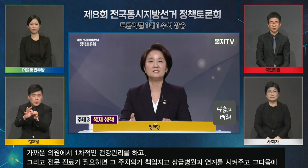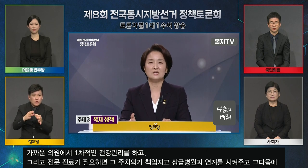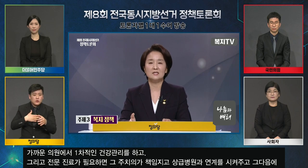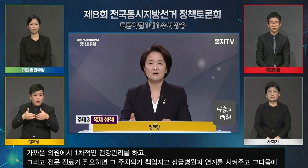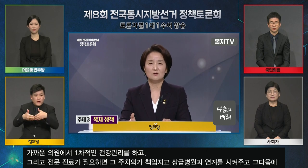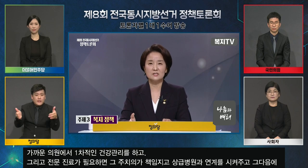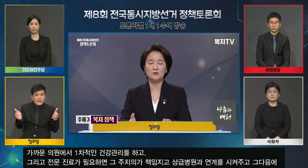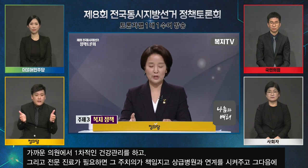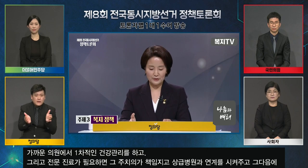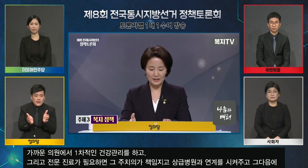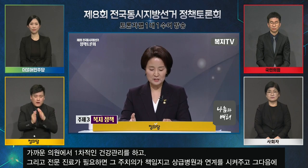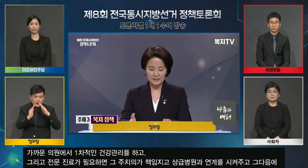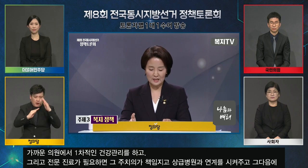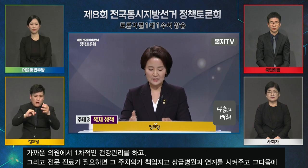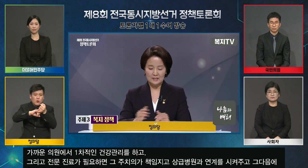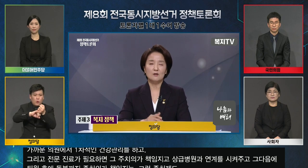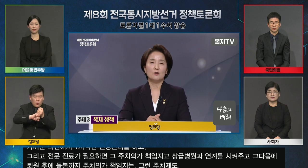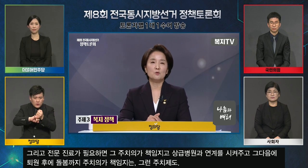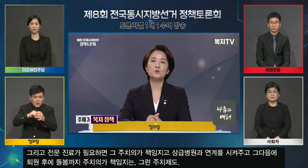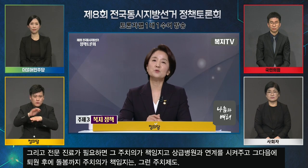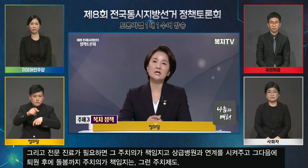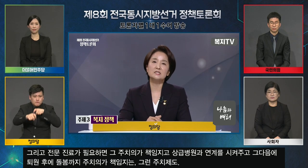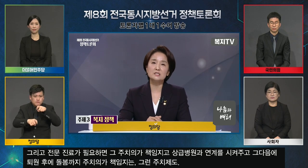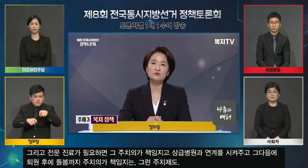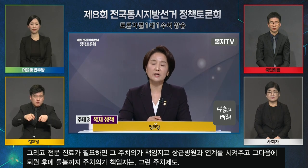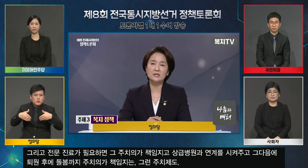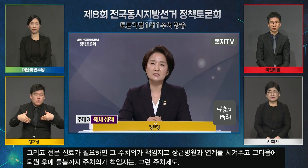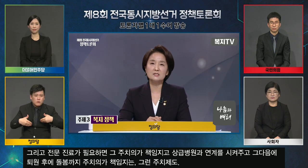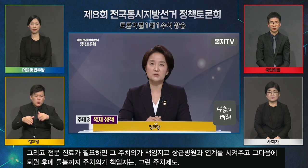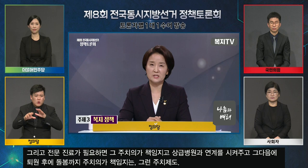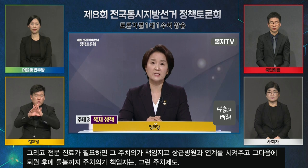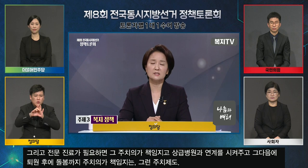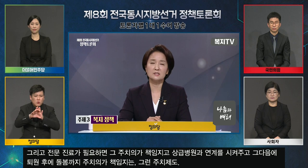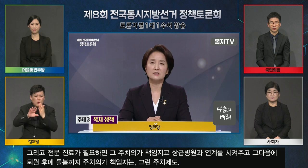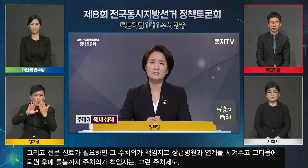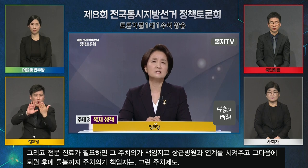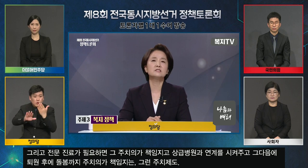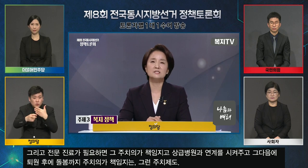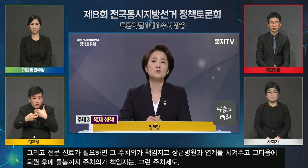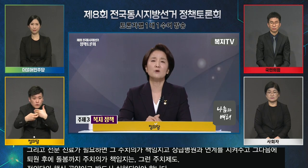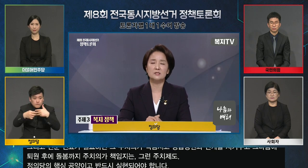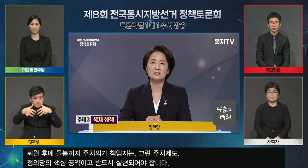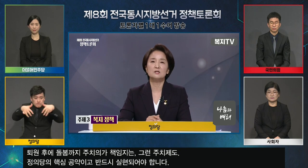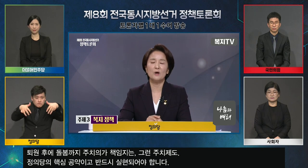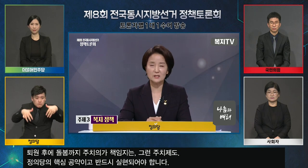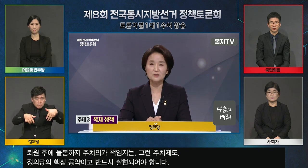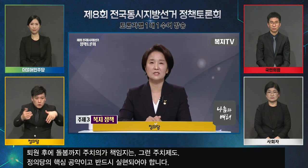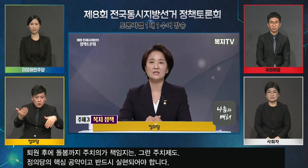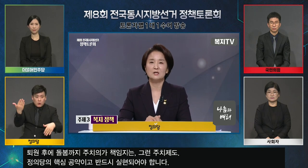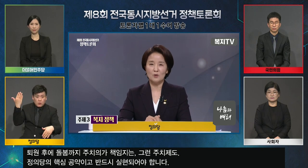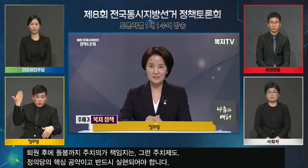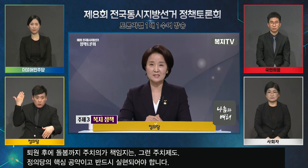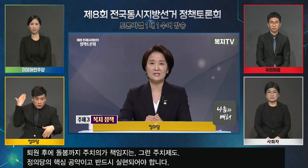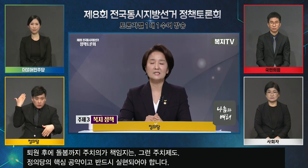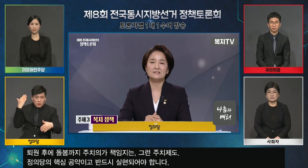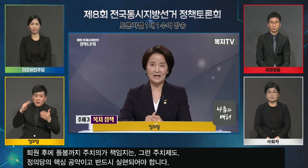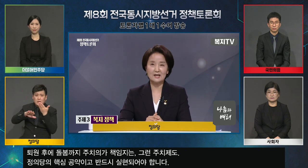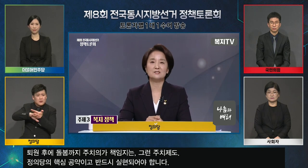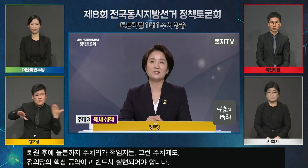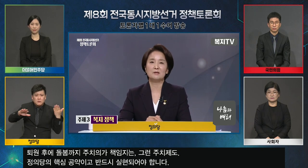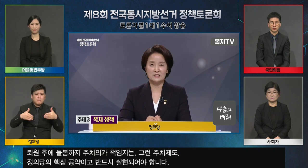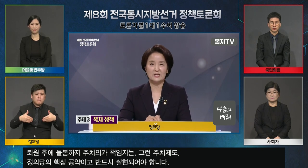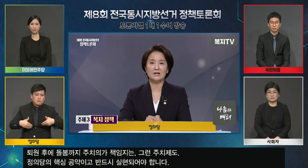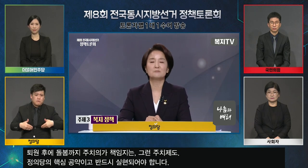반드시 실현되어야 합니다. 코로나 이후의 의료 체계는 그 이전과는 확연히 확실히